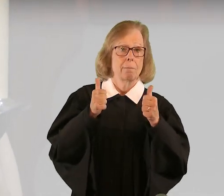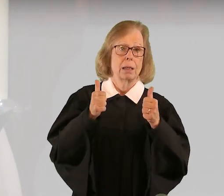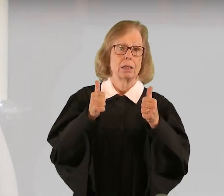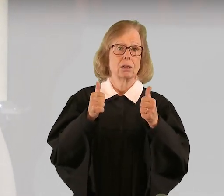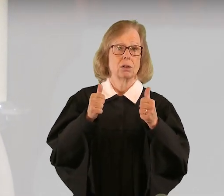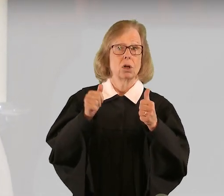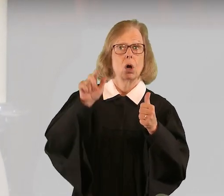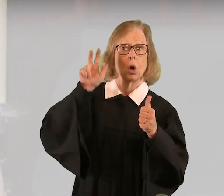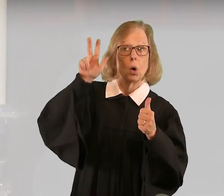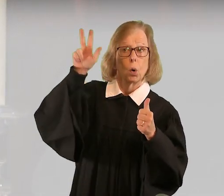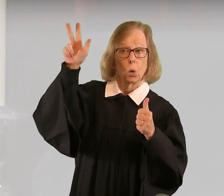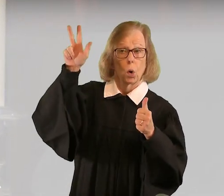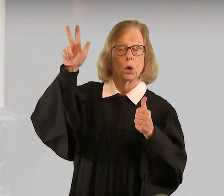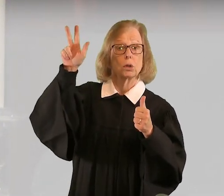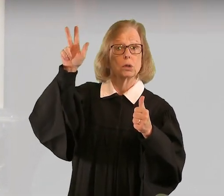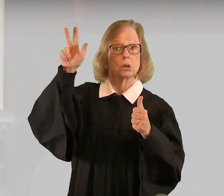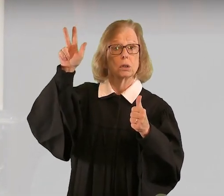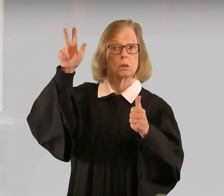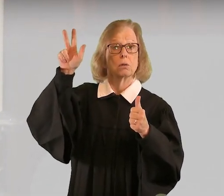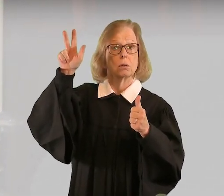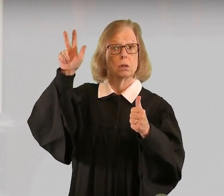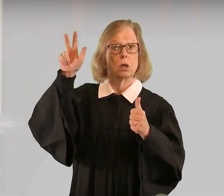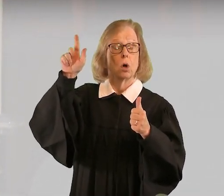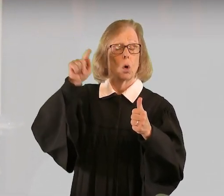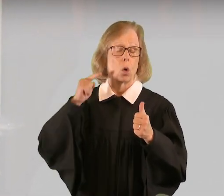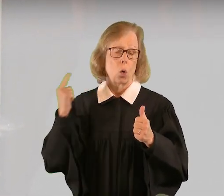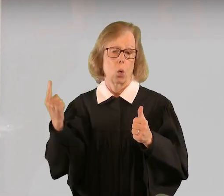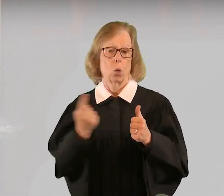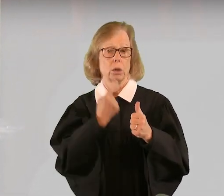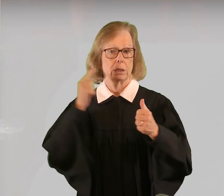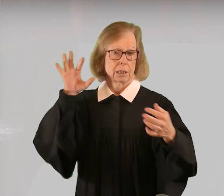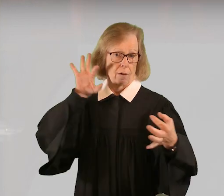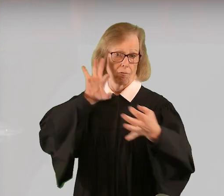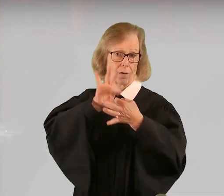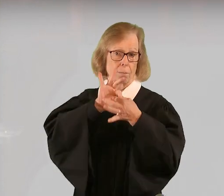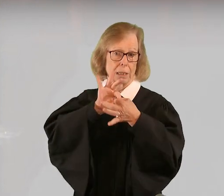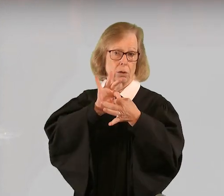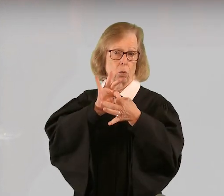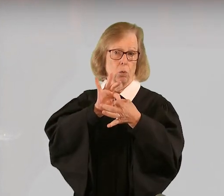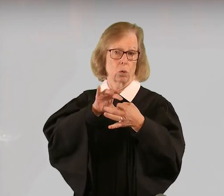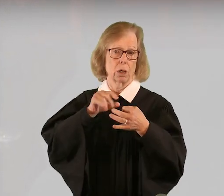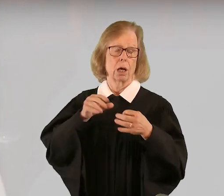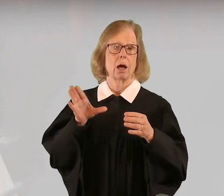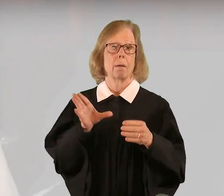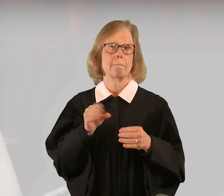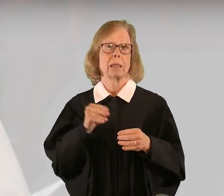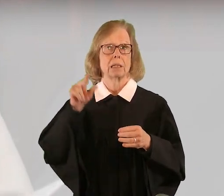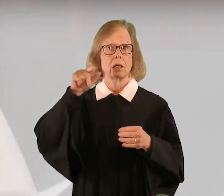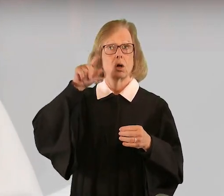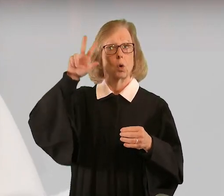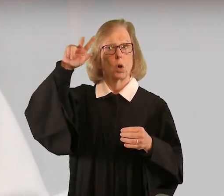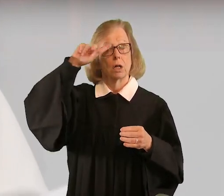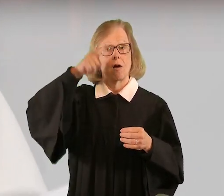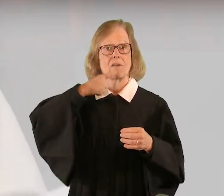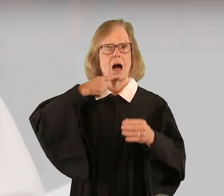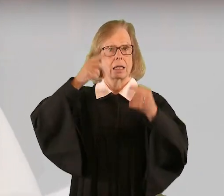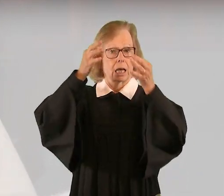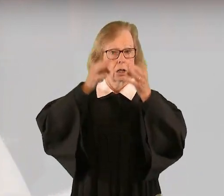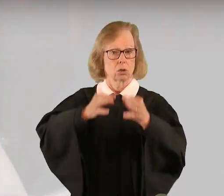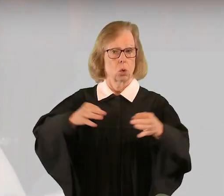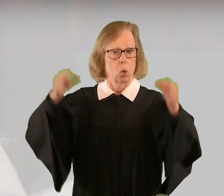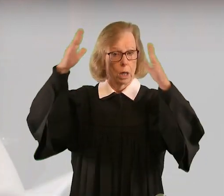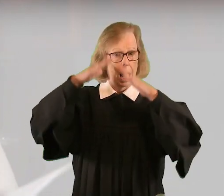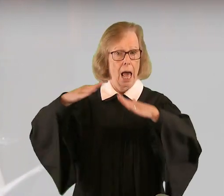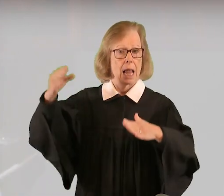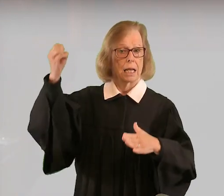uns auch durch ein blühendes Kreuz verbindet. Wir sind verbunden im Namen des Vaters, des Sohnes und